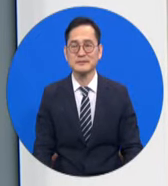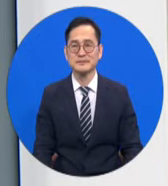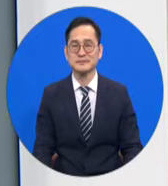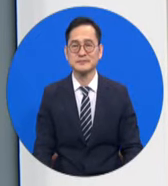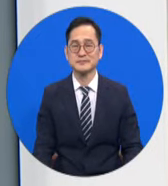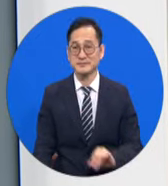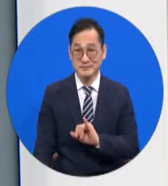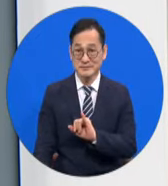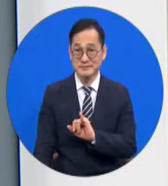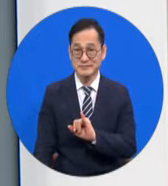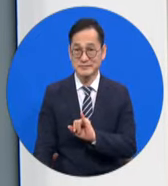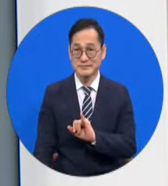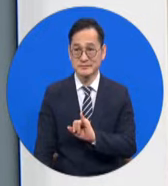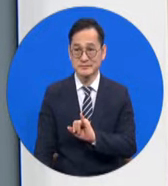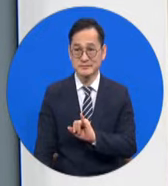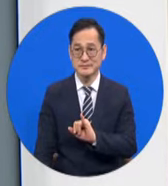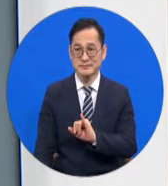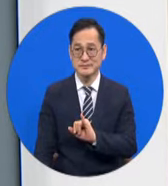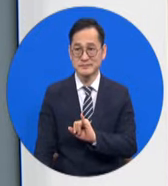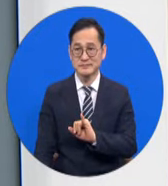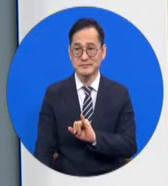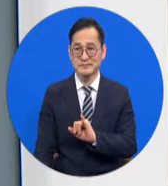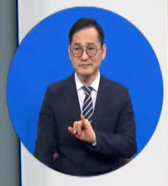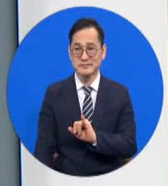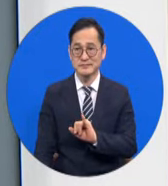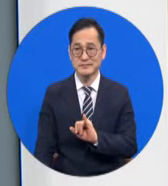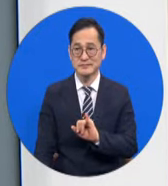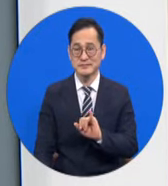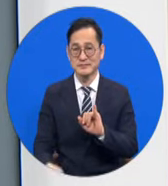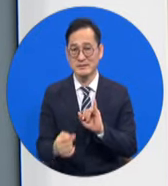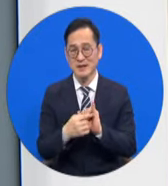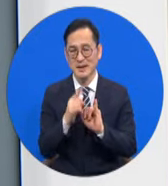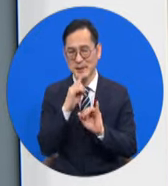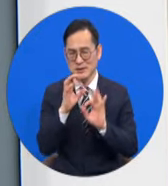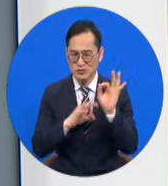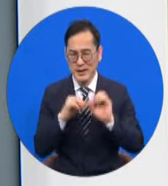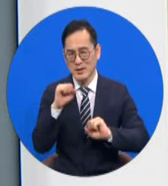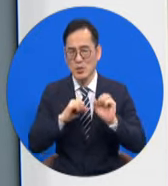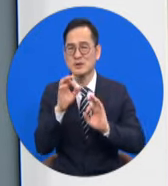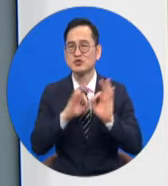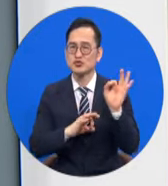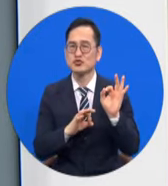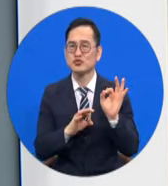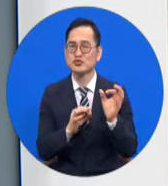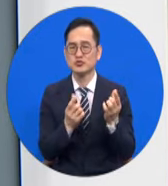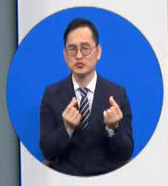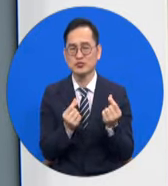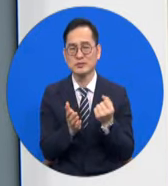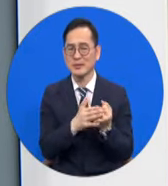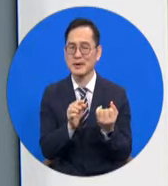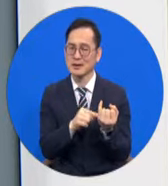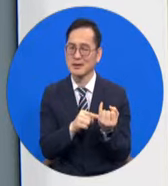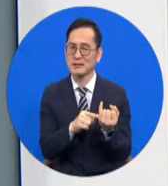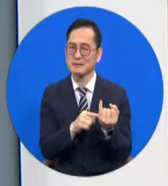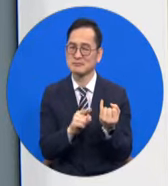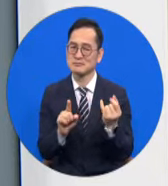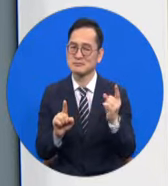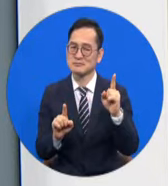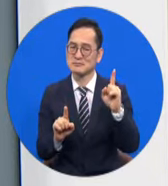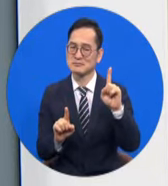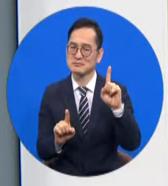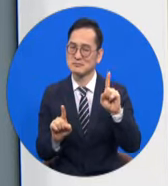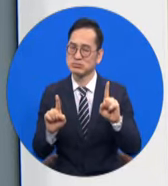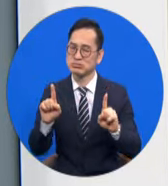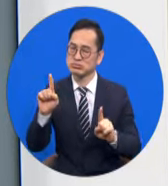막말 파문 같은 것들에 대한 직격탄을 맞을 수도 있는 것이 아닌가 저는 그런 생각이 들어서 김재섭 후보가 아마 지금 계속